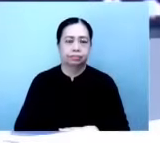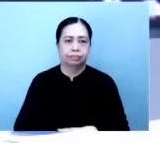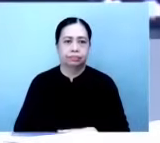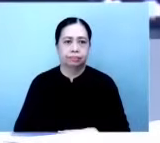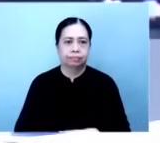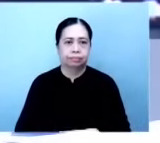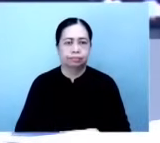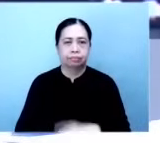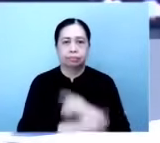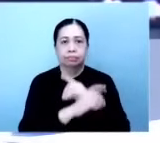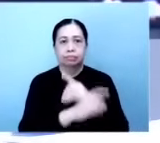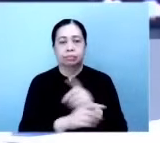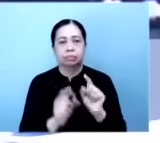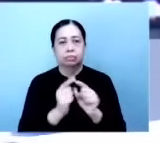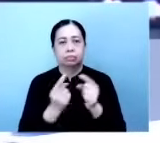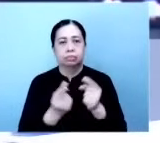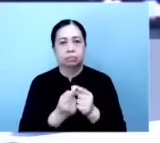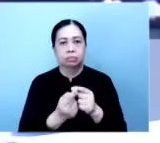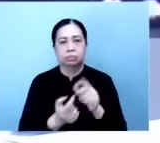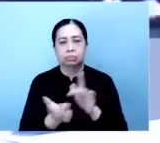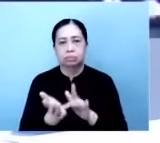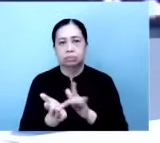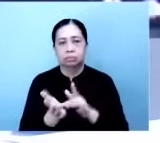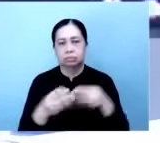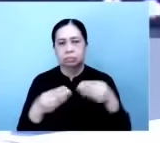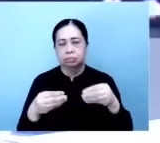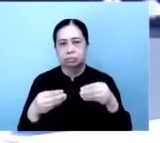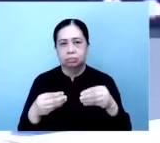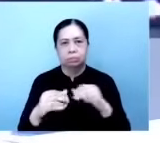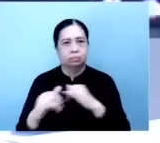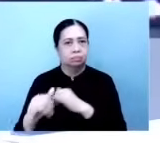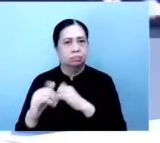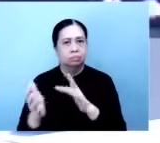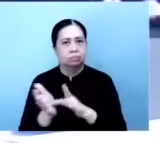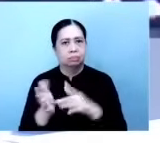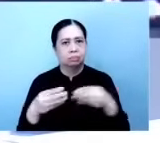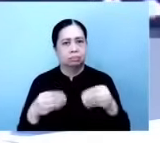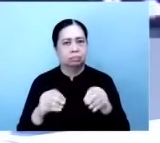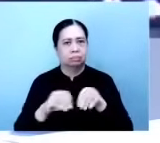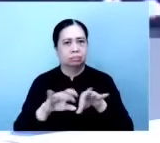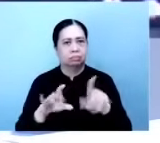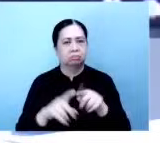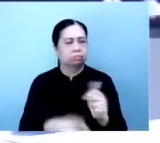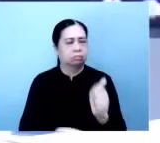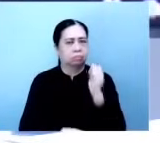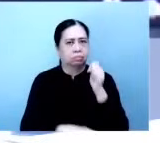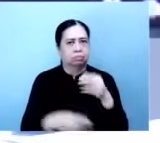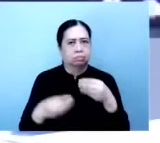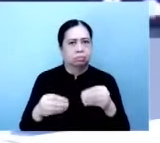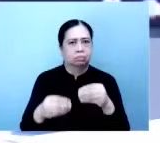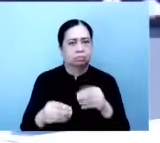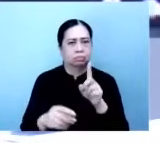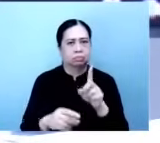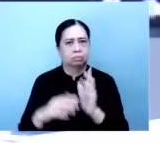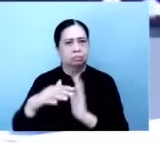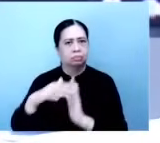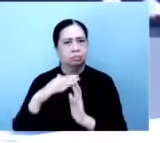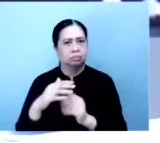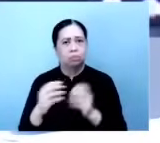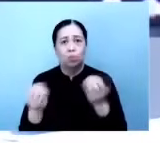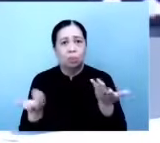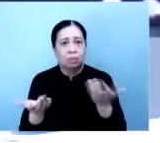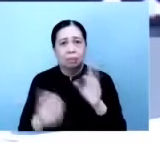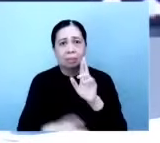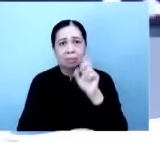Pinagtanggol ng grupo ng mga pharmacists sa Cebu ang kapwa nila pharmacist na nag-viral matapos tumaging benta ng gamot ang isang customer na walang dalang